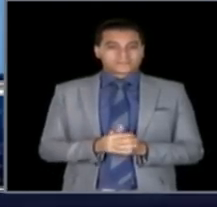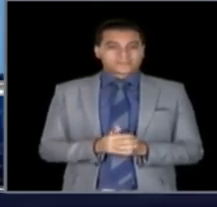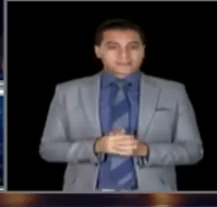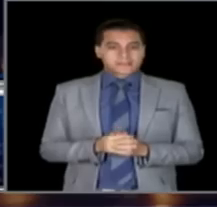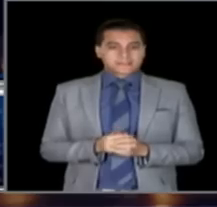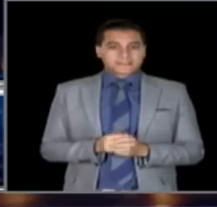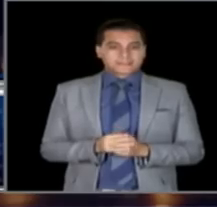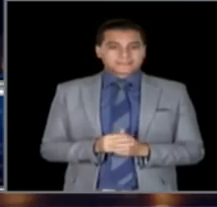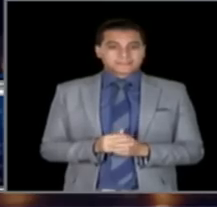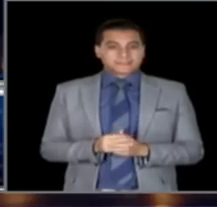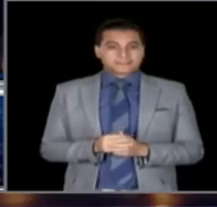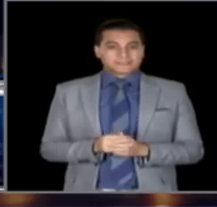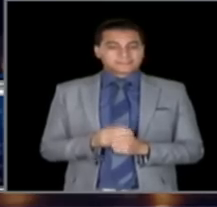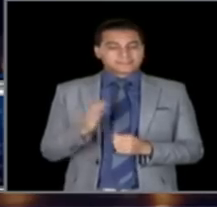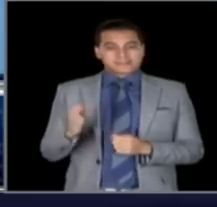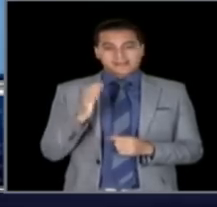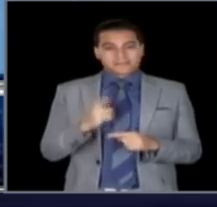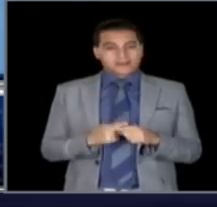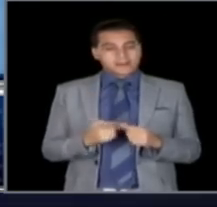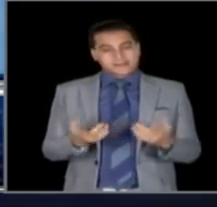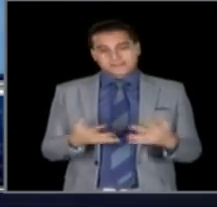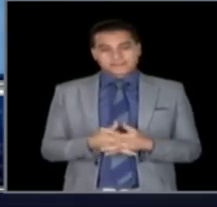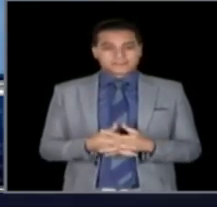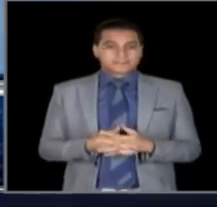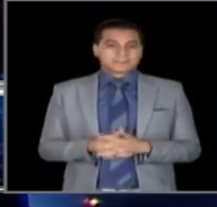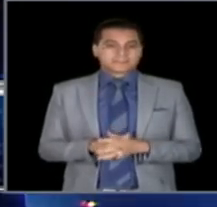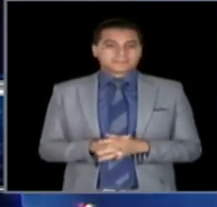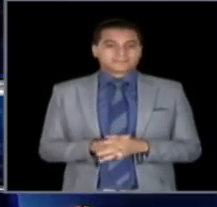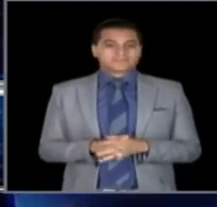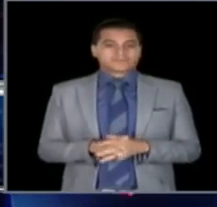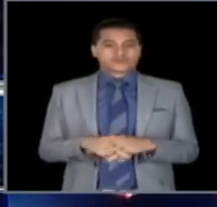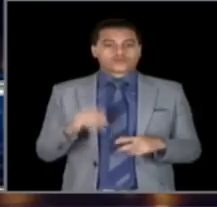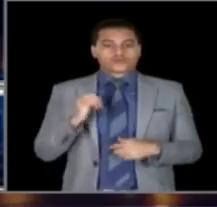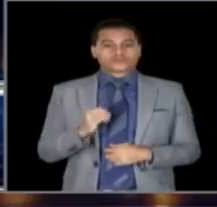555. إجابة خاطئة، هي